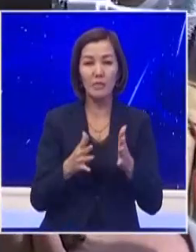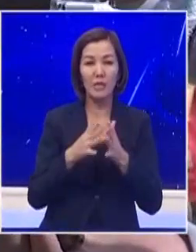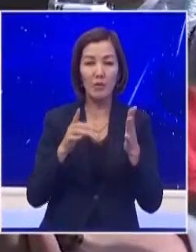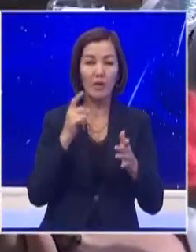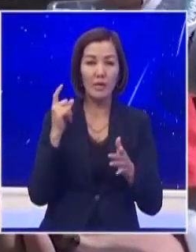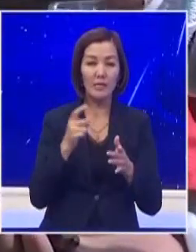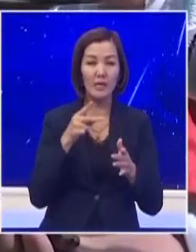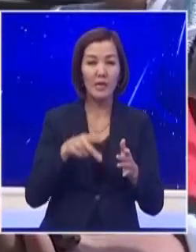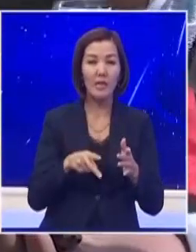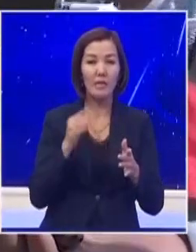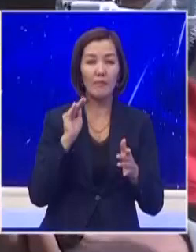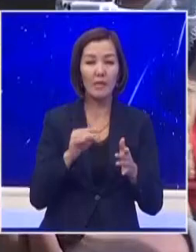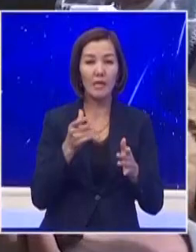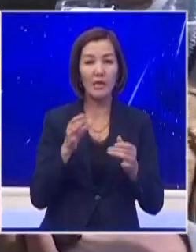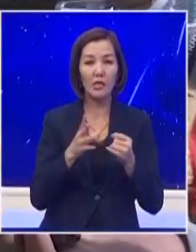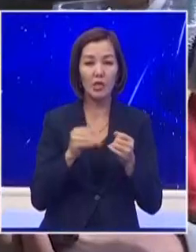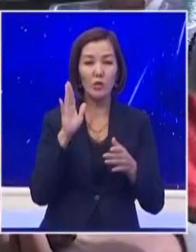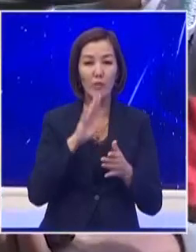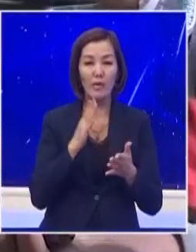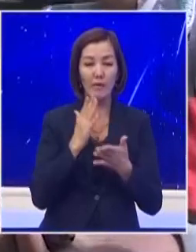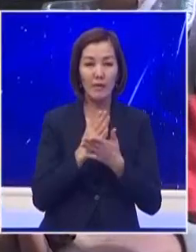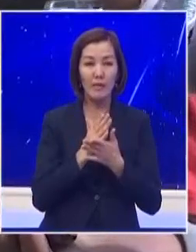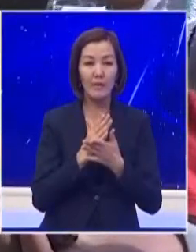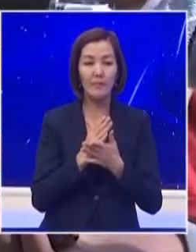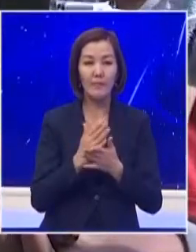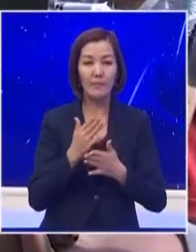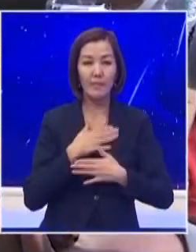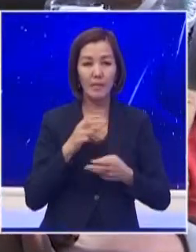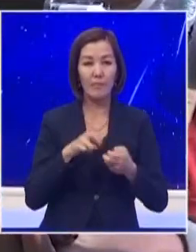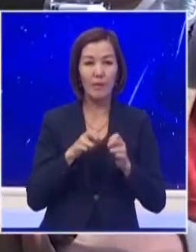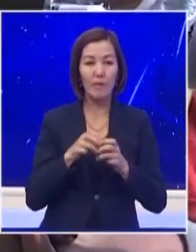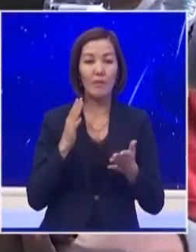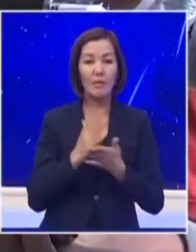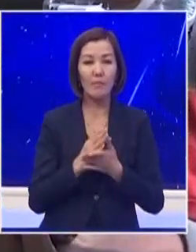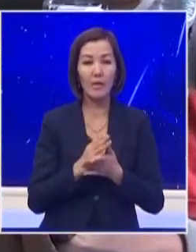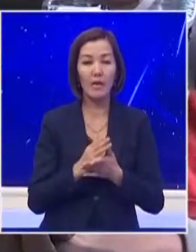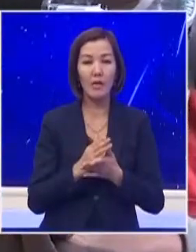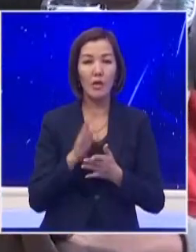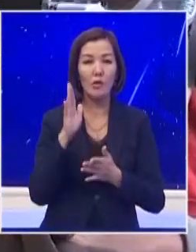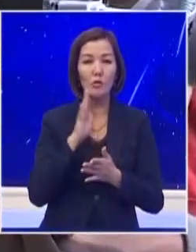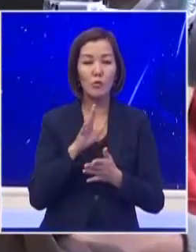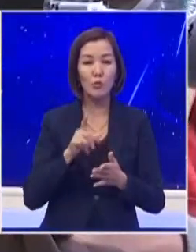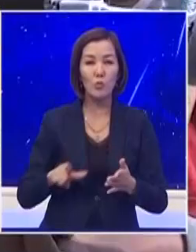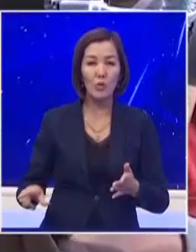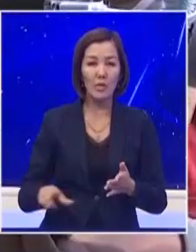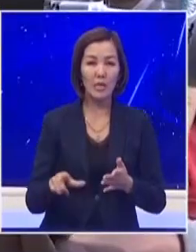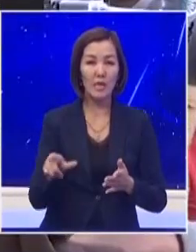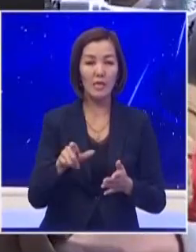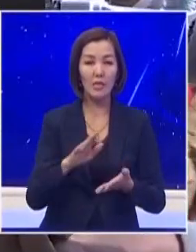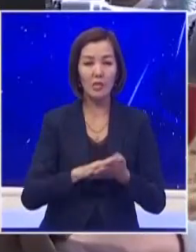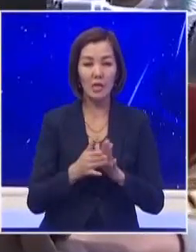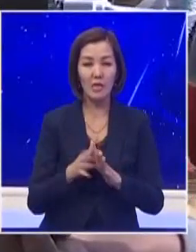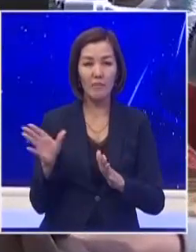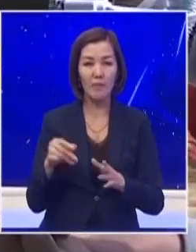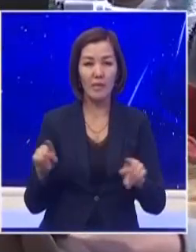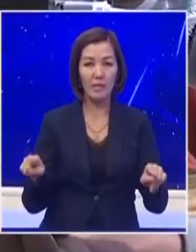шаруа, 2000 гектар суармалы жер бар. Әрине, бізде де проблемалар бар. Ол су келетін арық, латоктардың жағдайы.